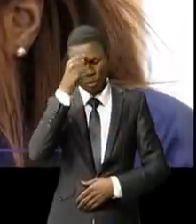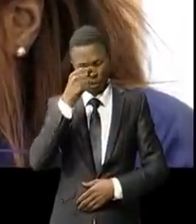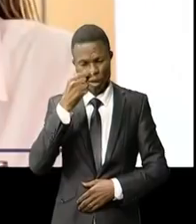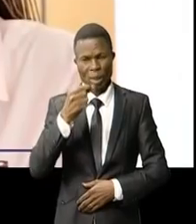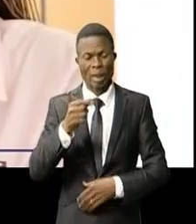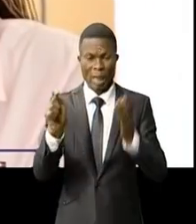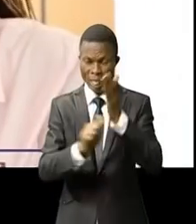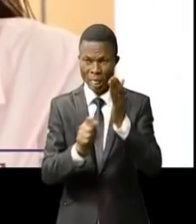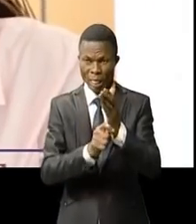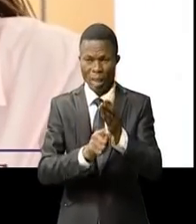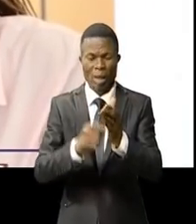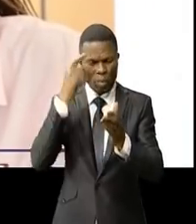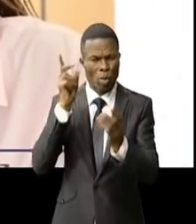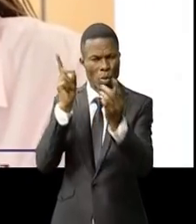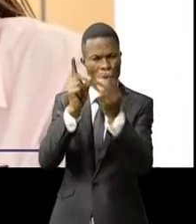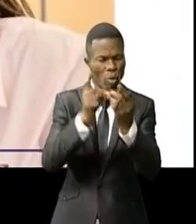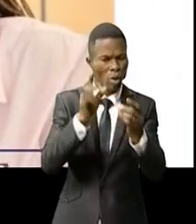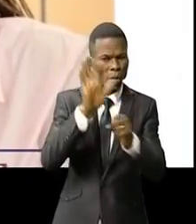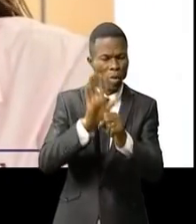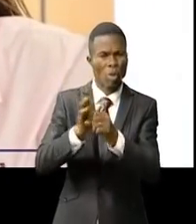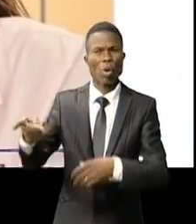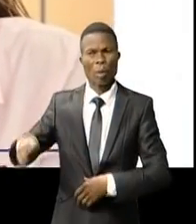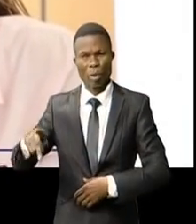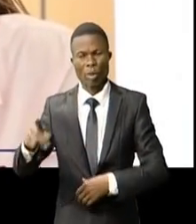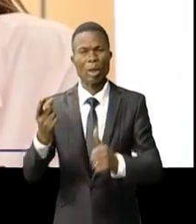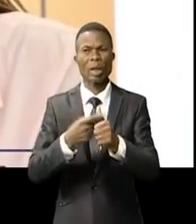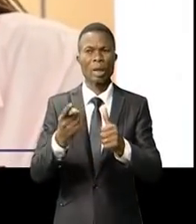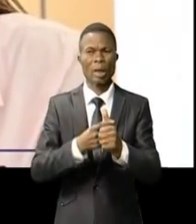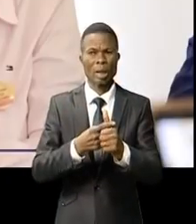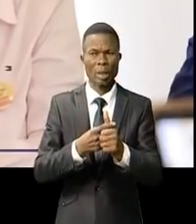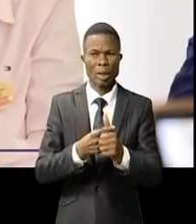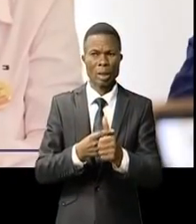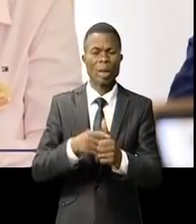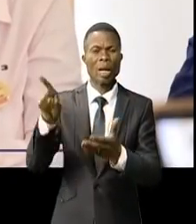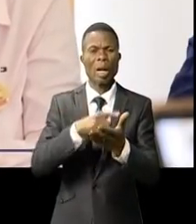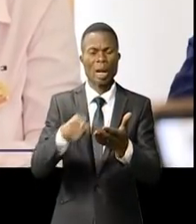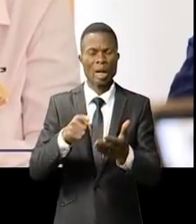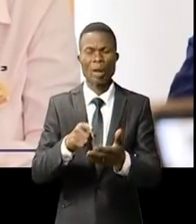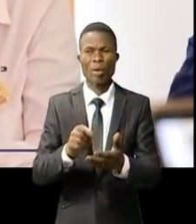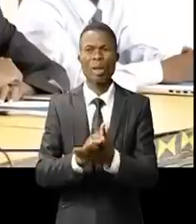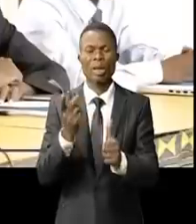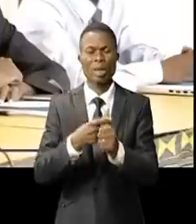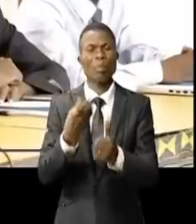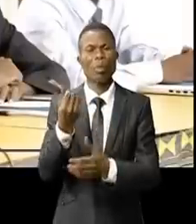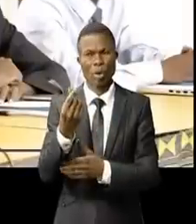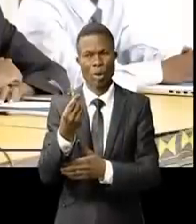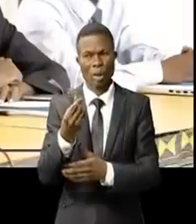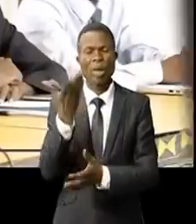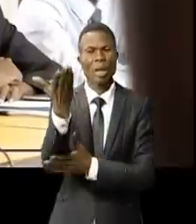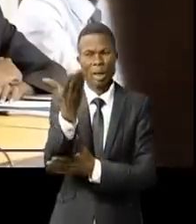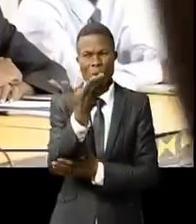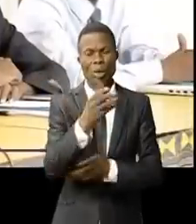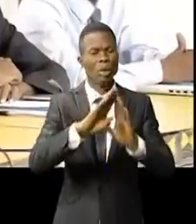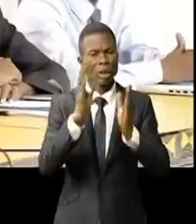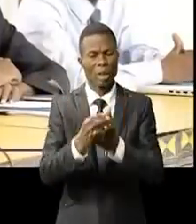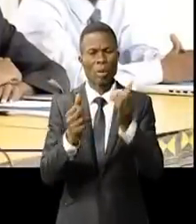stratégie pour aller dans toutes les différentes provinces, c'est d'abord de lever les fonds. On a besoin d'accompagnement. Nous faisons appel à